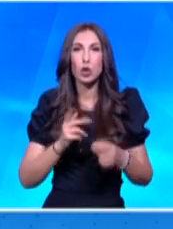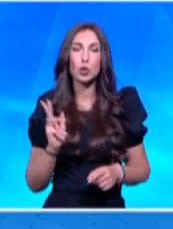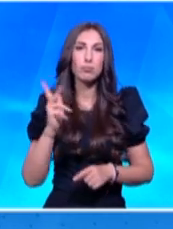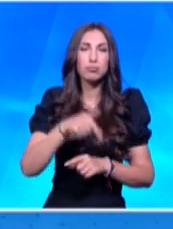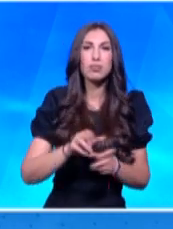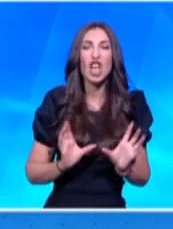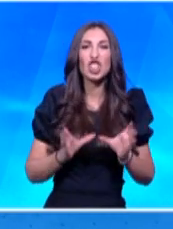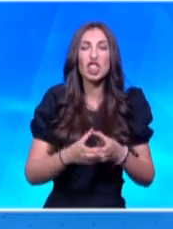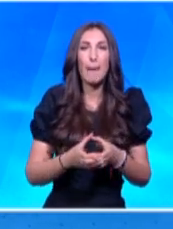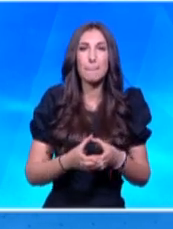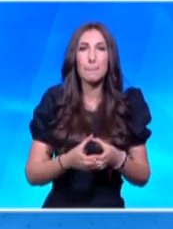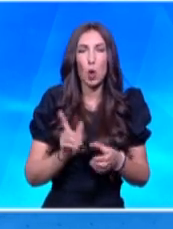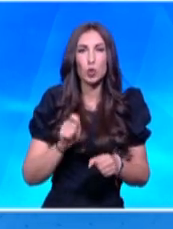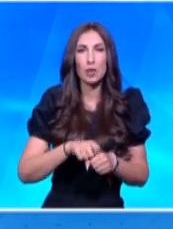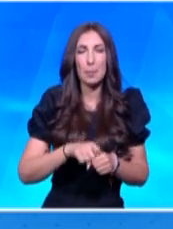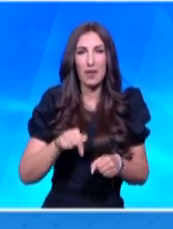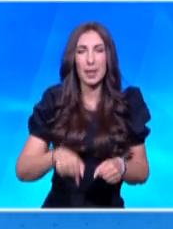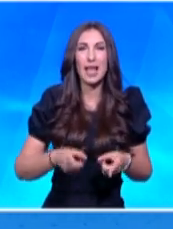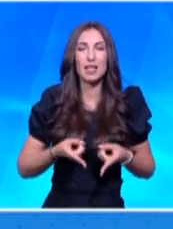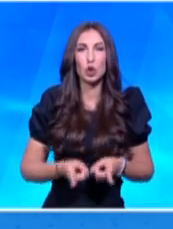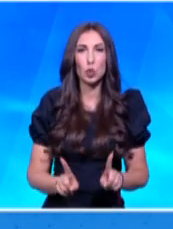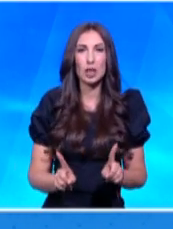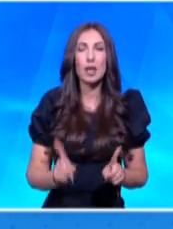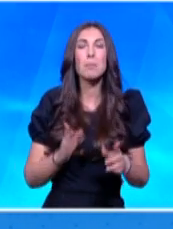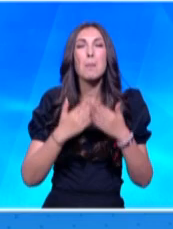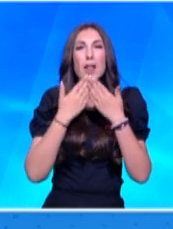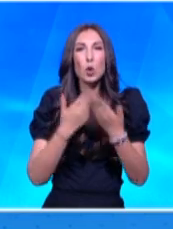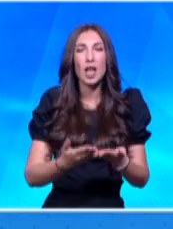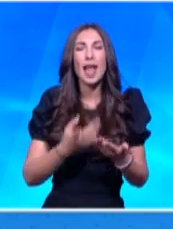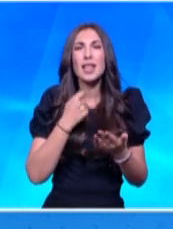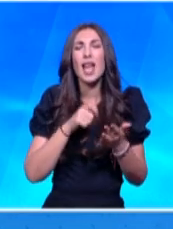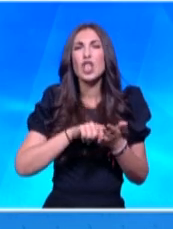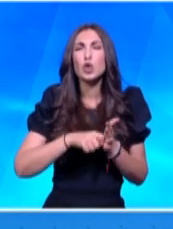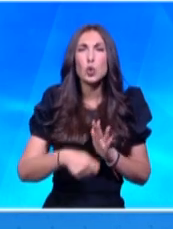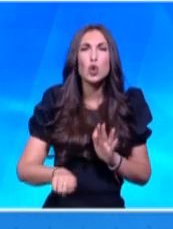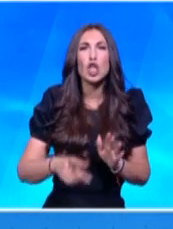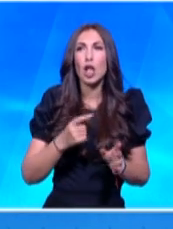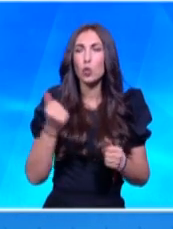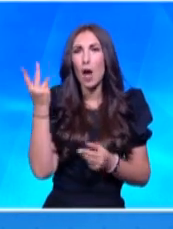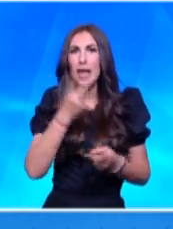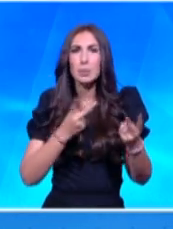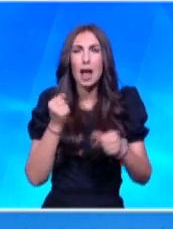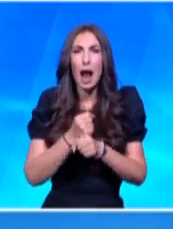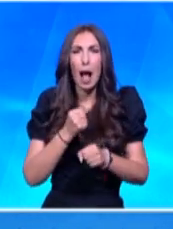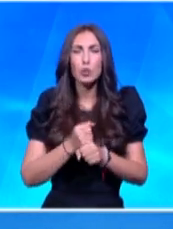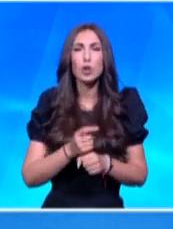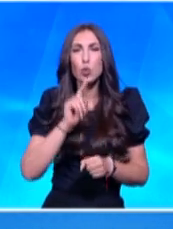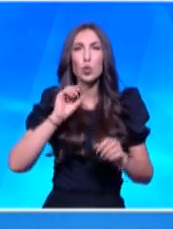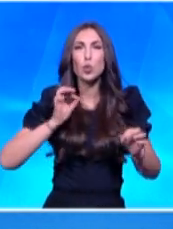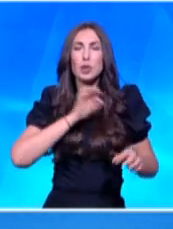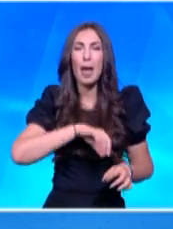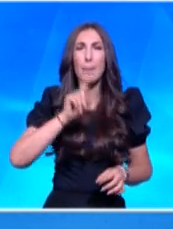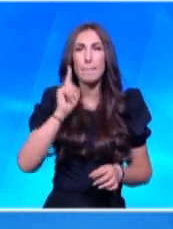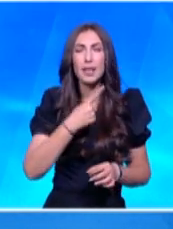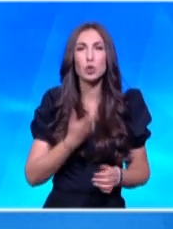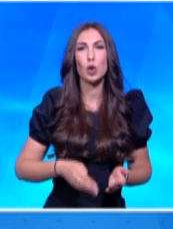щаб, който организирахме сутринта и наистина благодарение на изключителната стиковка успяхме много бързо да